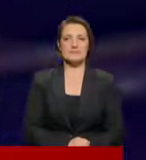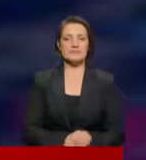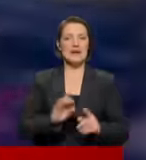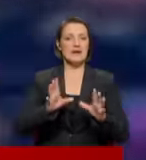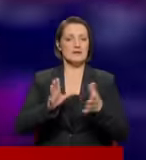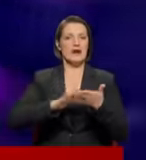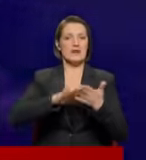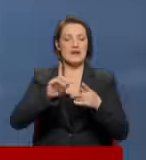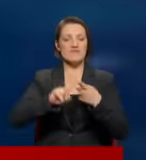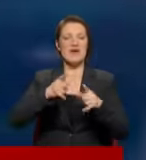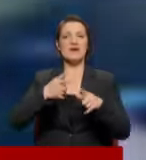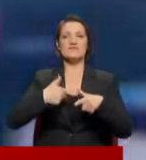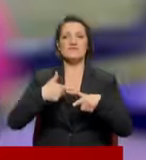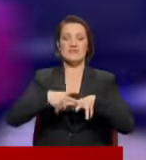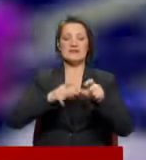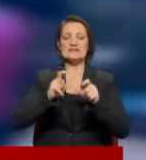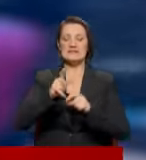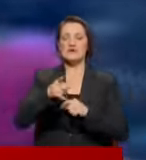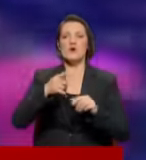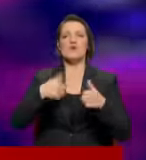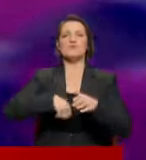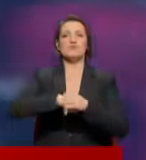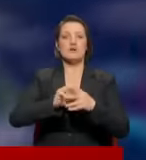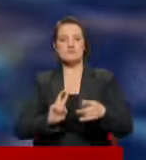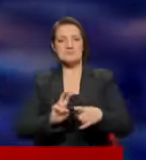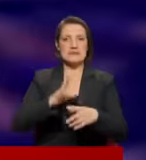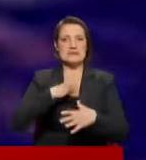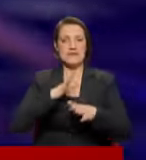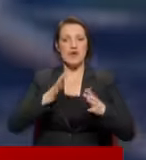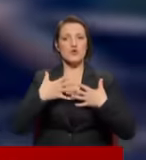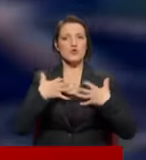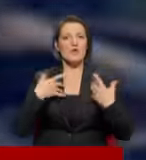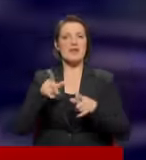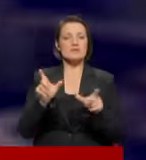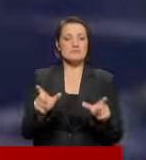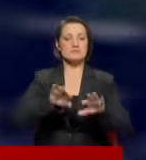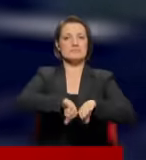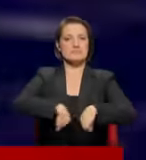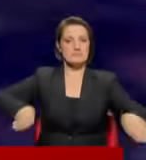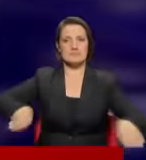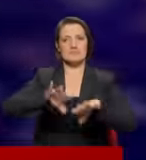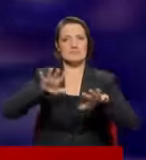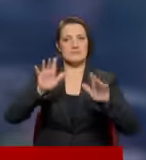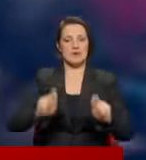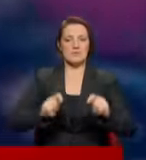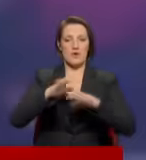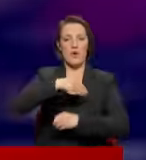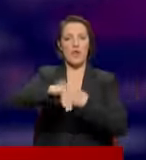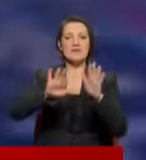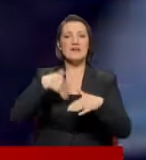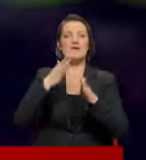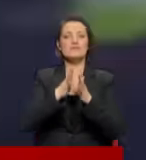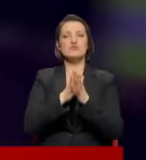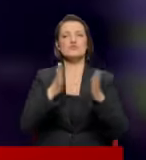Takım arkadaşları ve Faslı futbolcu tribüne çıkmak istedi. Bu sırada güvenlik güçleri öfkeli taraftarı uzaklaştırdı. Olayın daha